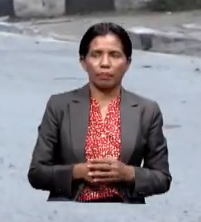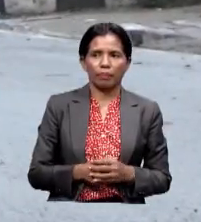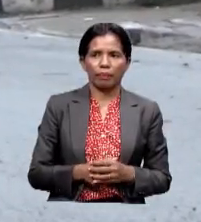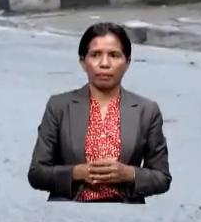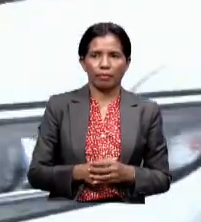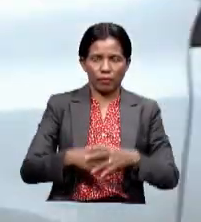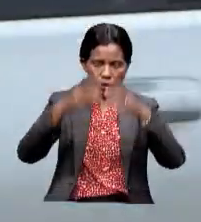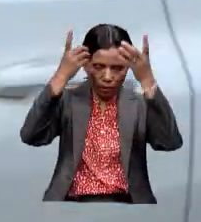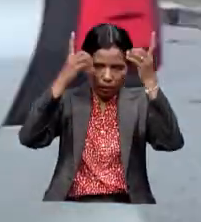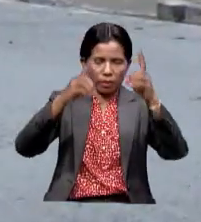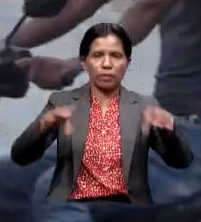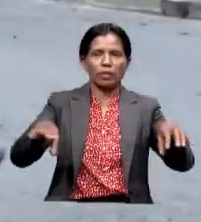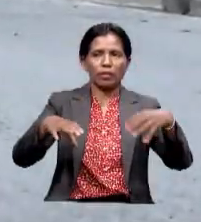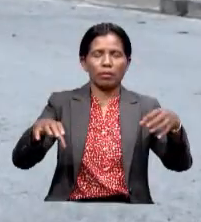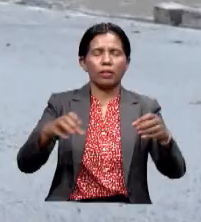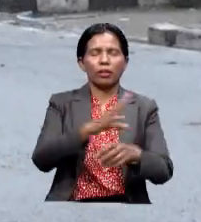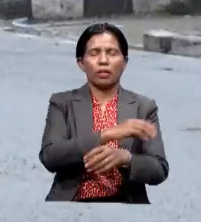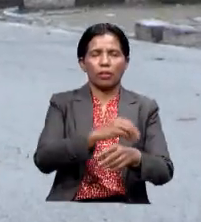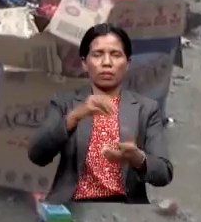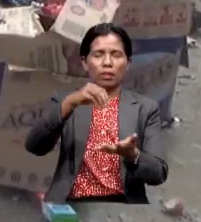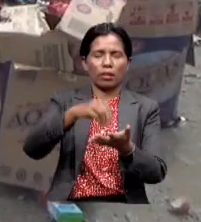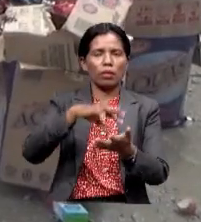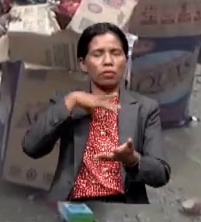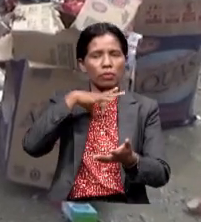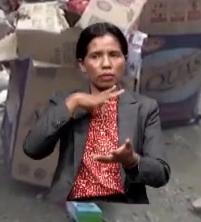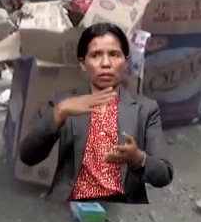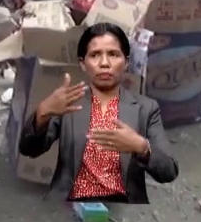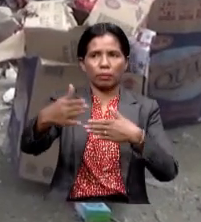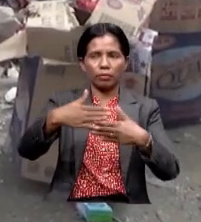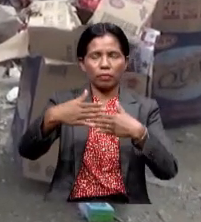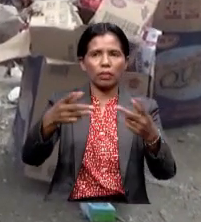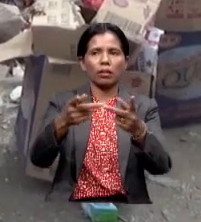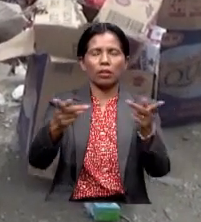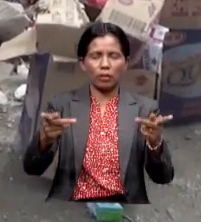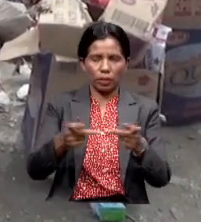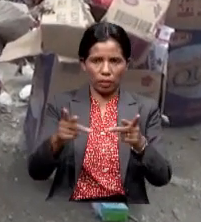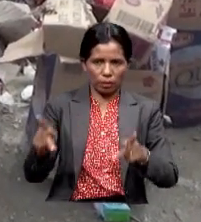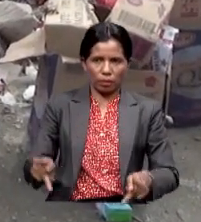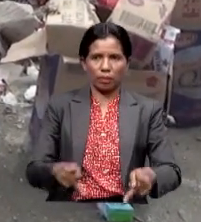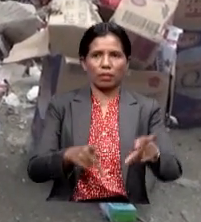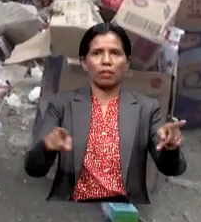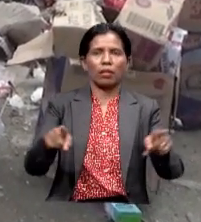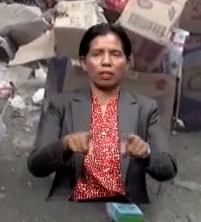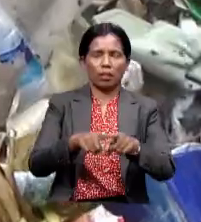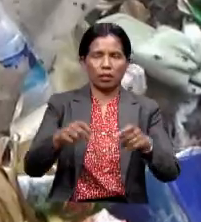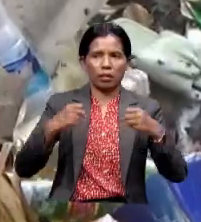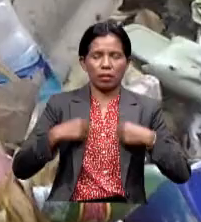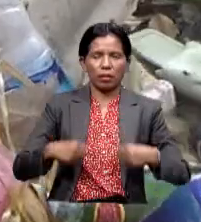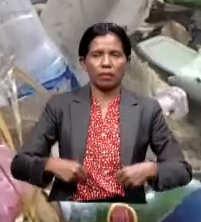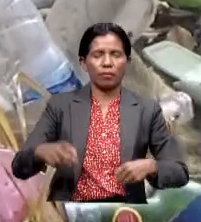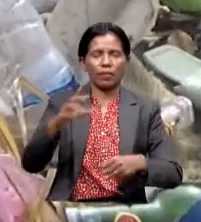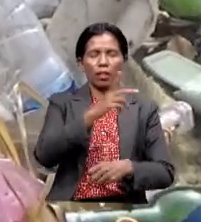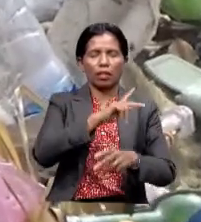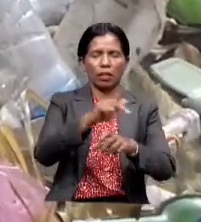Decisão serviço saneamento município de Ili, nebeta o lixo fatin, basic ho fatin público, hanesan centro saúde, loza